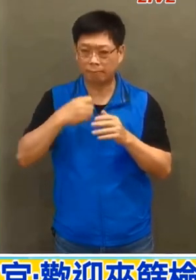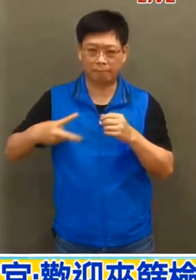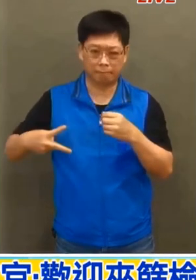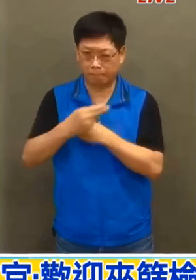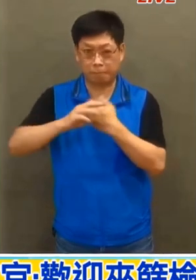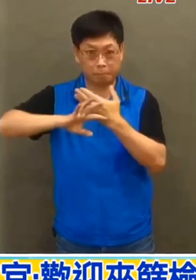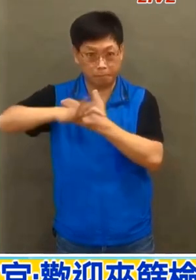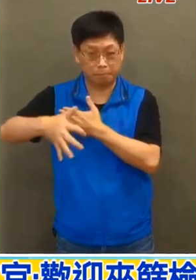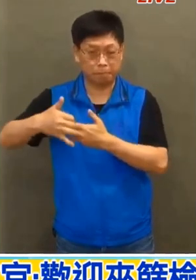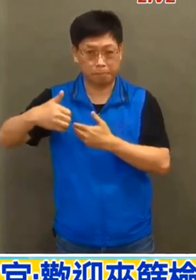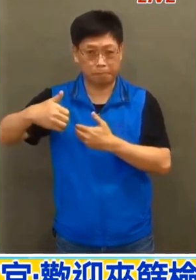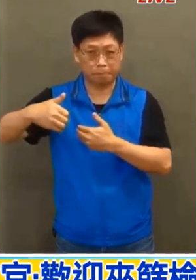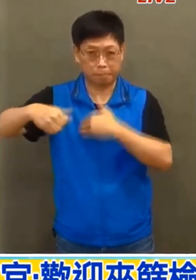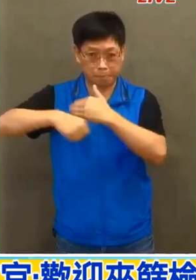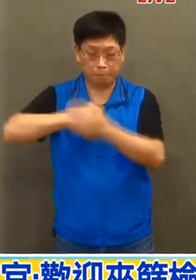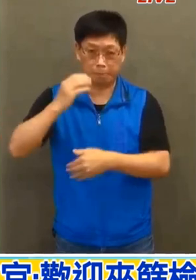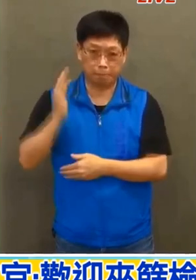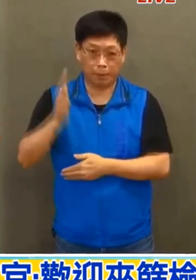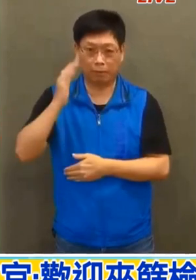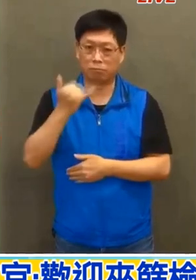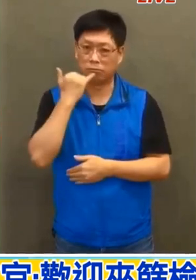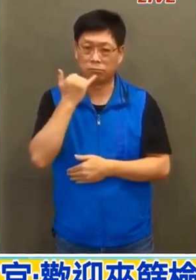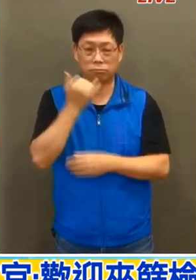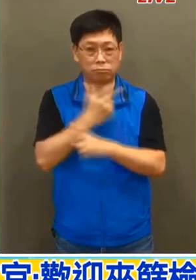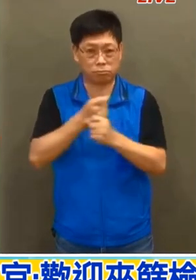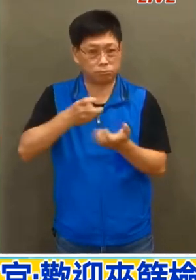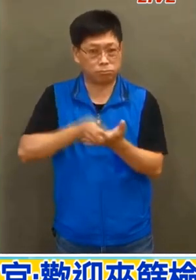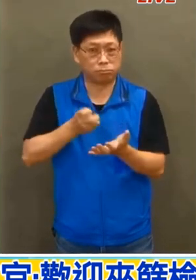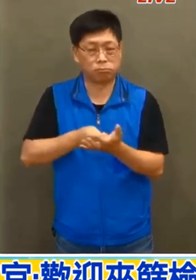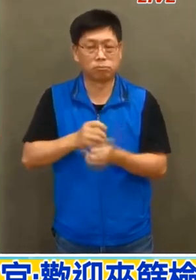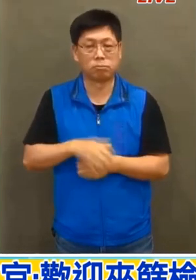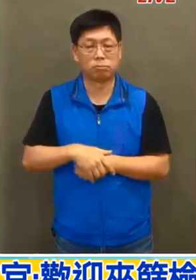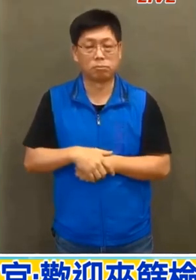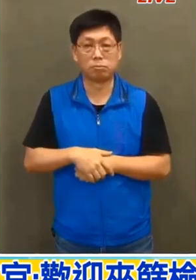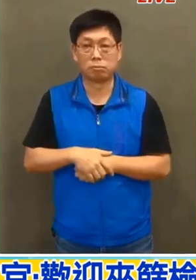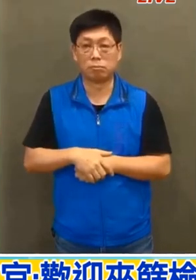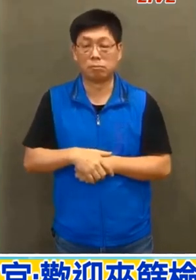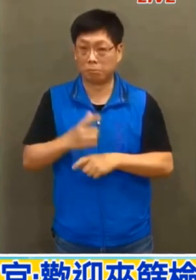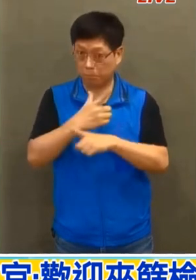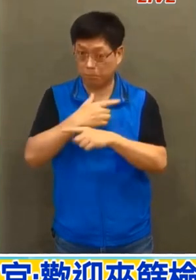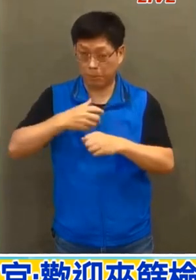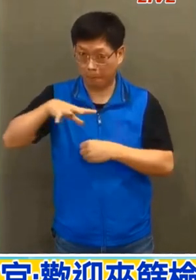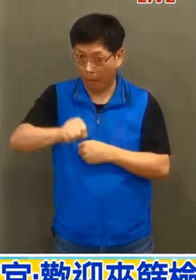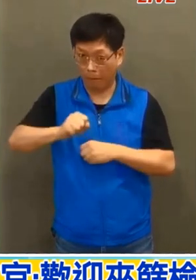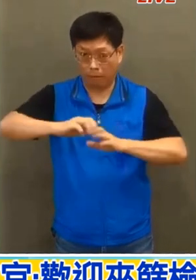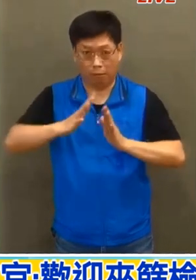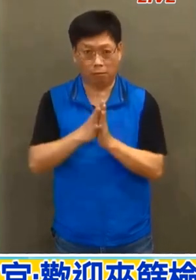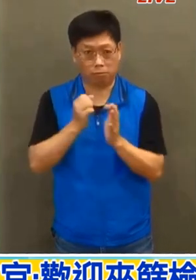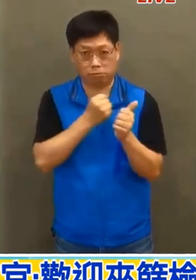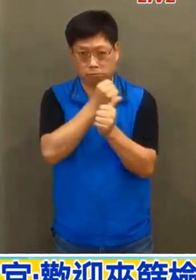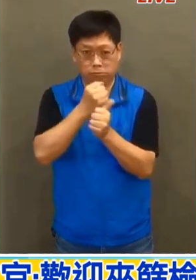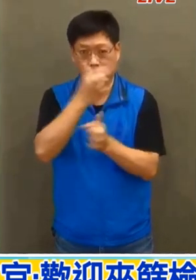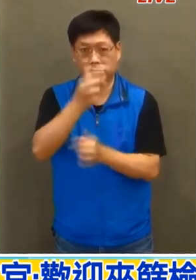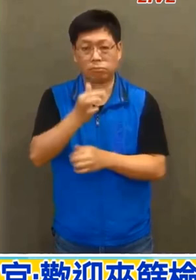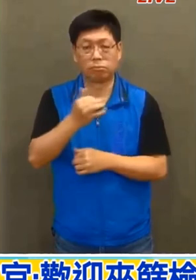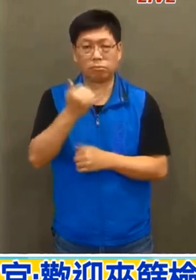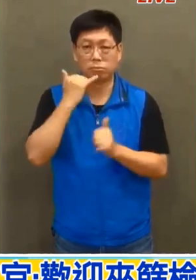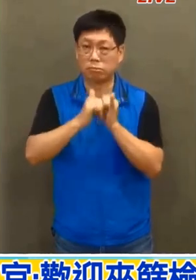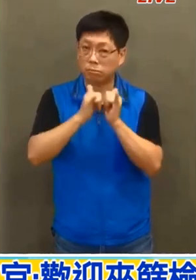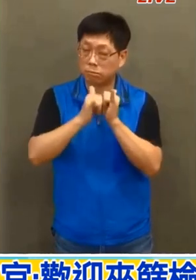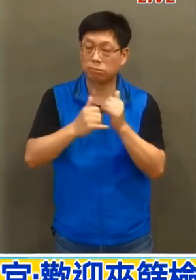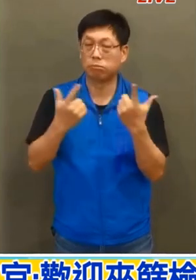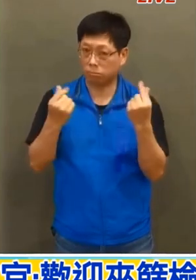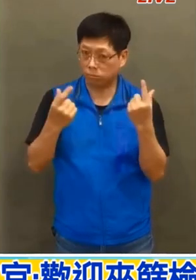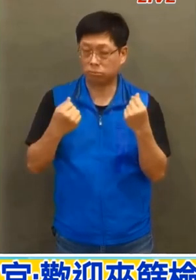于境外做好滴水不漏，进来了以后能够快速的做好管控，全民仍